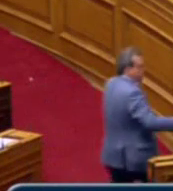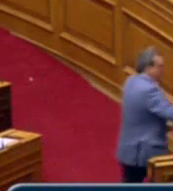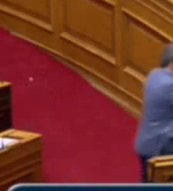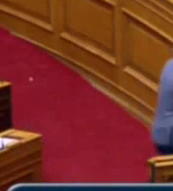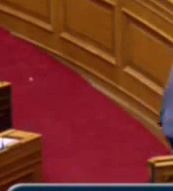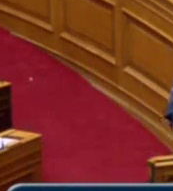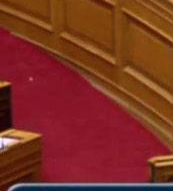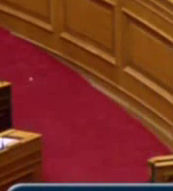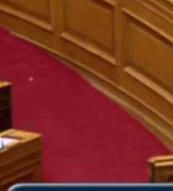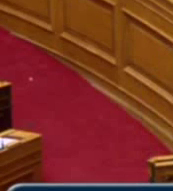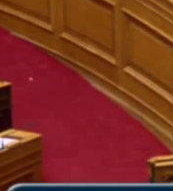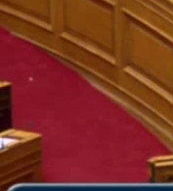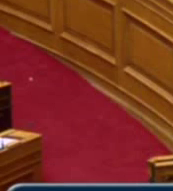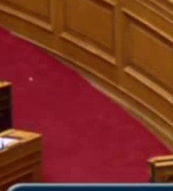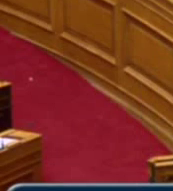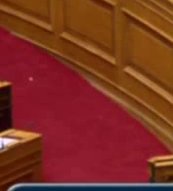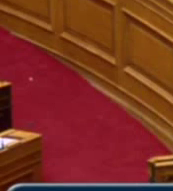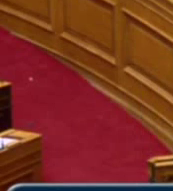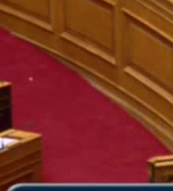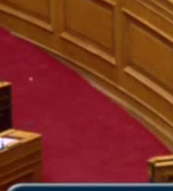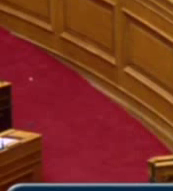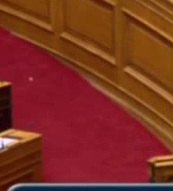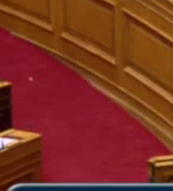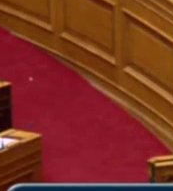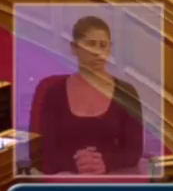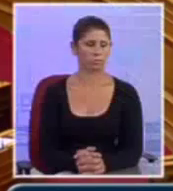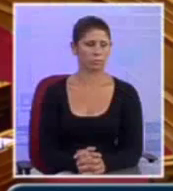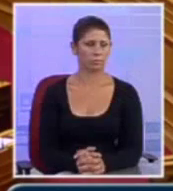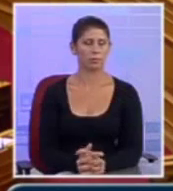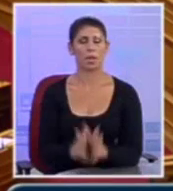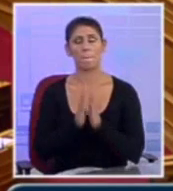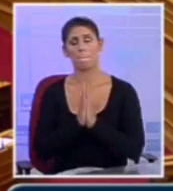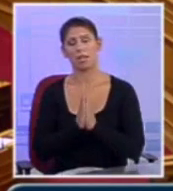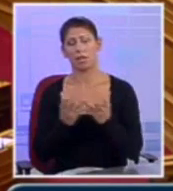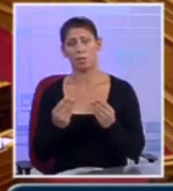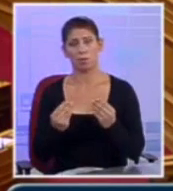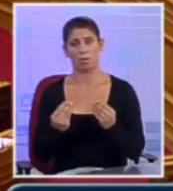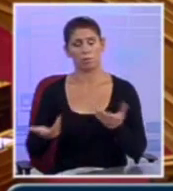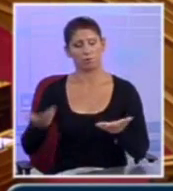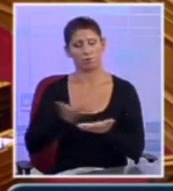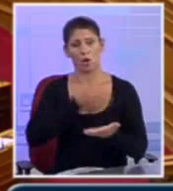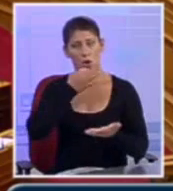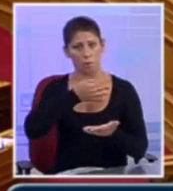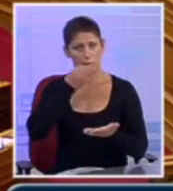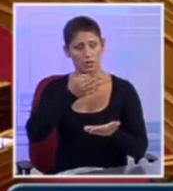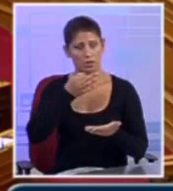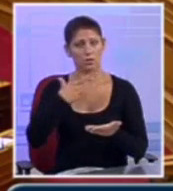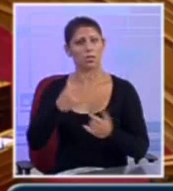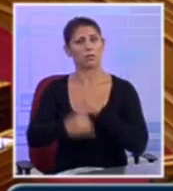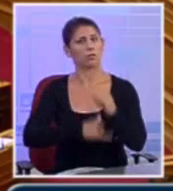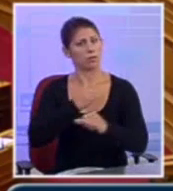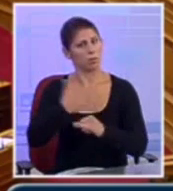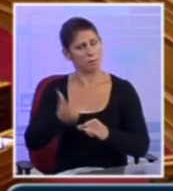πολύ να καταθέτετε στα πρακτικά τις ομιλίες για να αναρτηθούν και υπέχουν θέση προγραμματικών